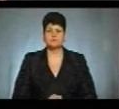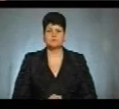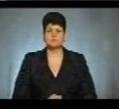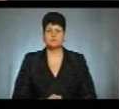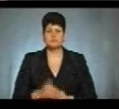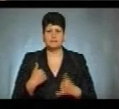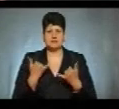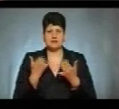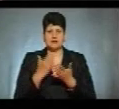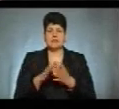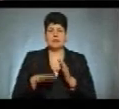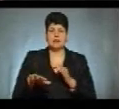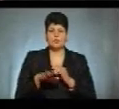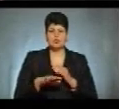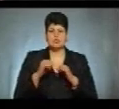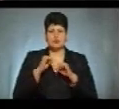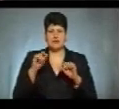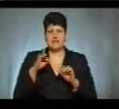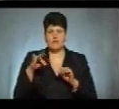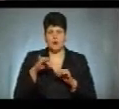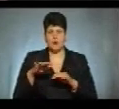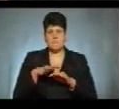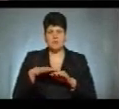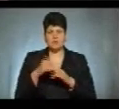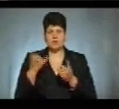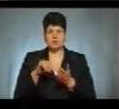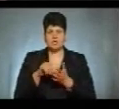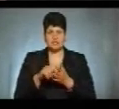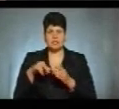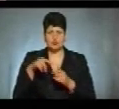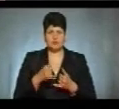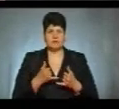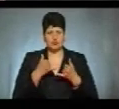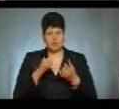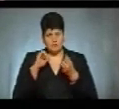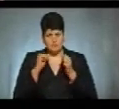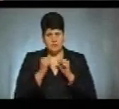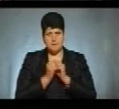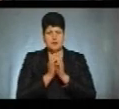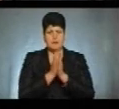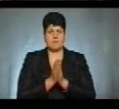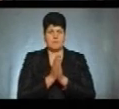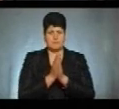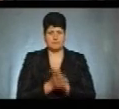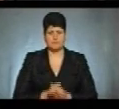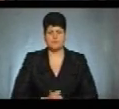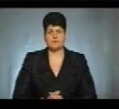Ми знаходимося на площі Героїв Євромайдану. Зараз учасники ходи вшанують пам'ять Небесної Сотні молебнем.